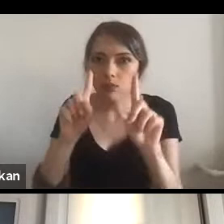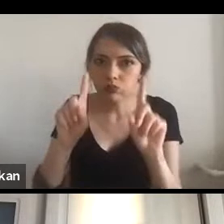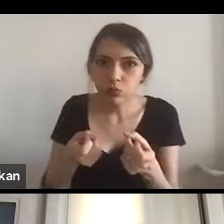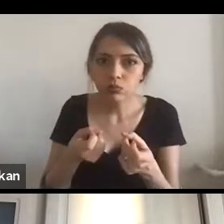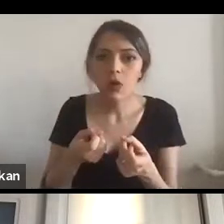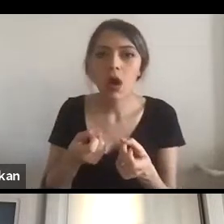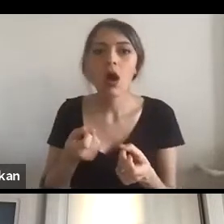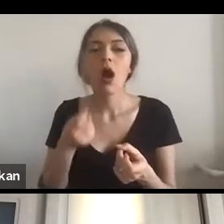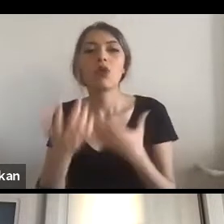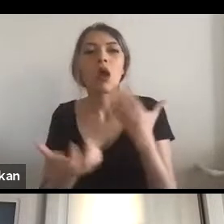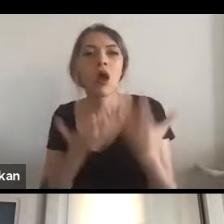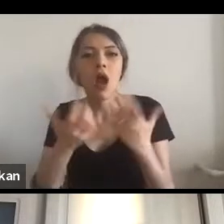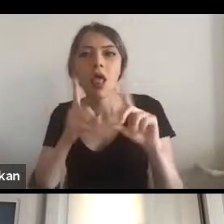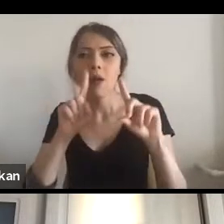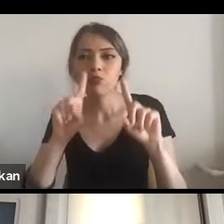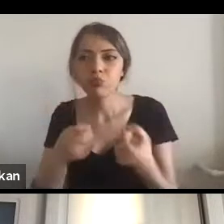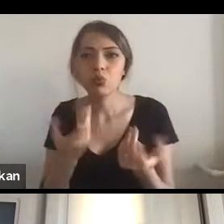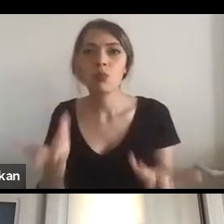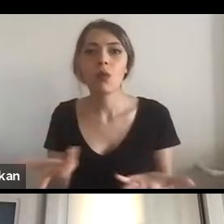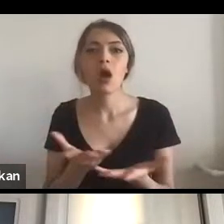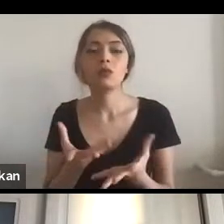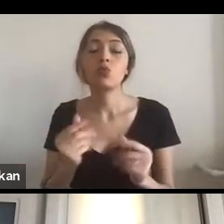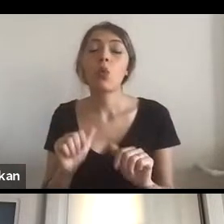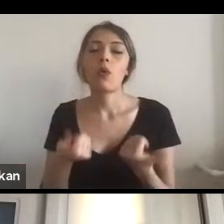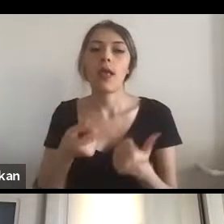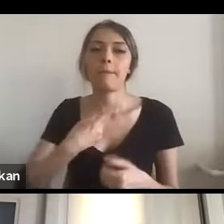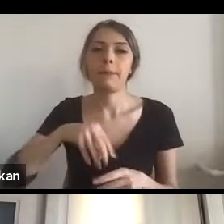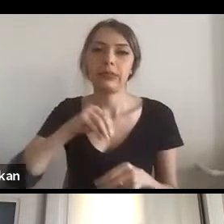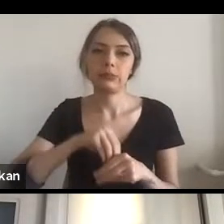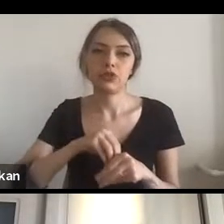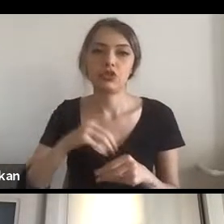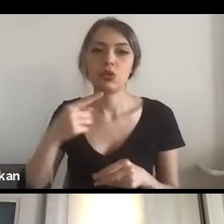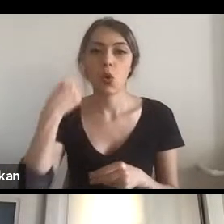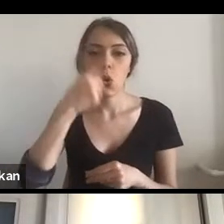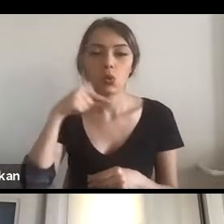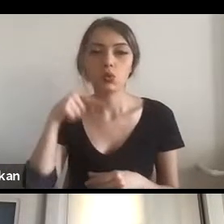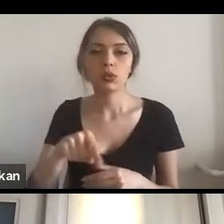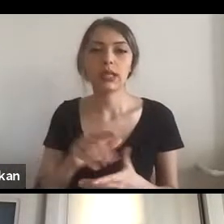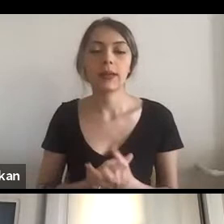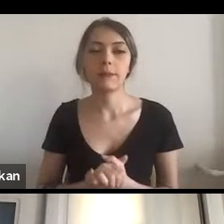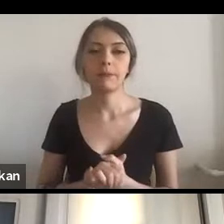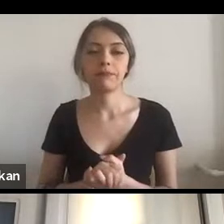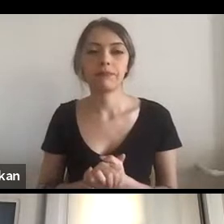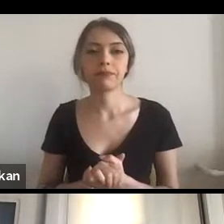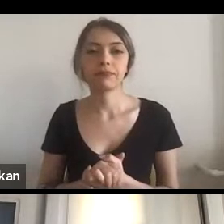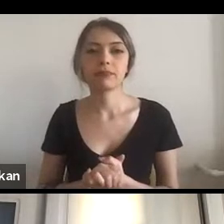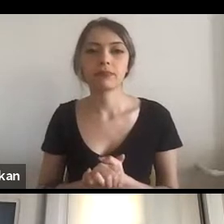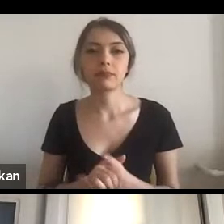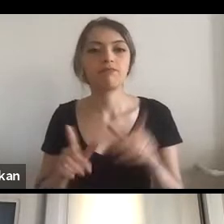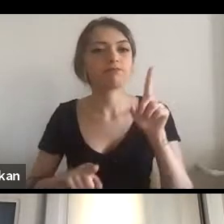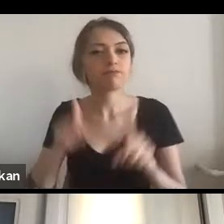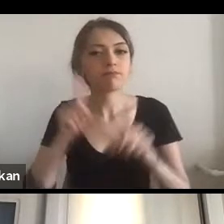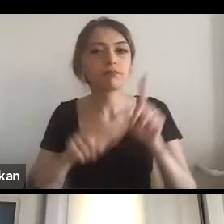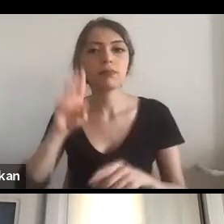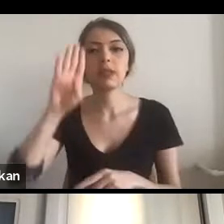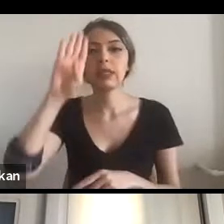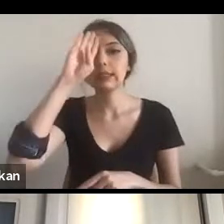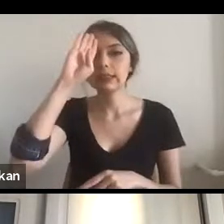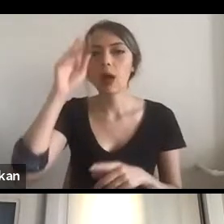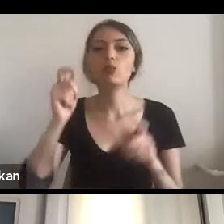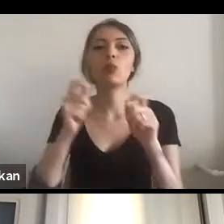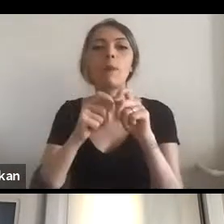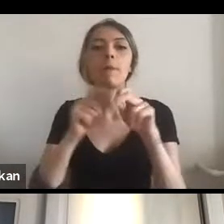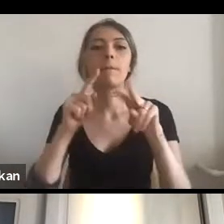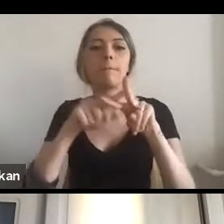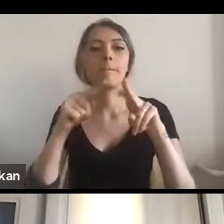kaynak göstermek de tabii ki önemsediğimiz bir şey. Bizim bunun için kimi zaman işte hem İstanbul Barosu'nun ya da